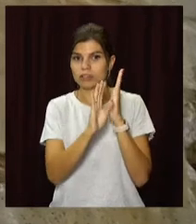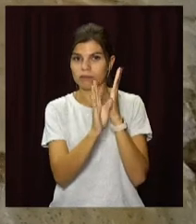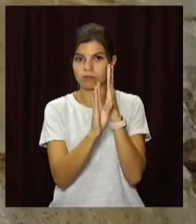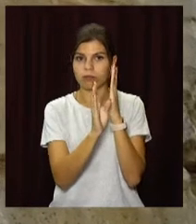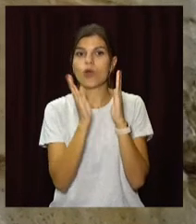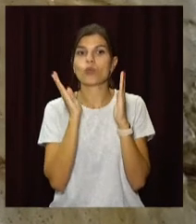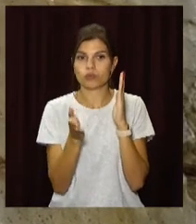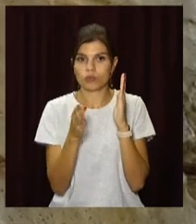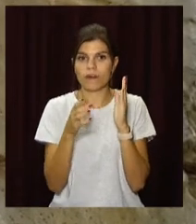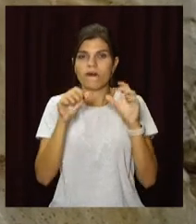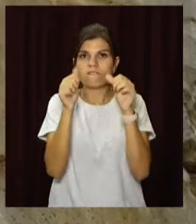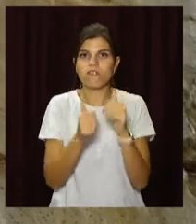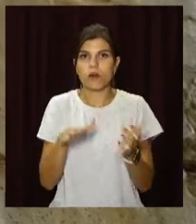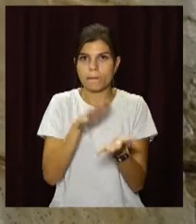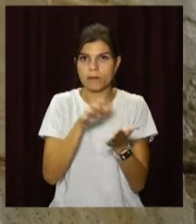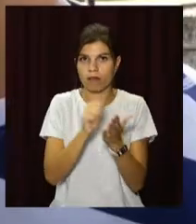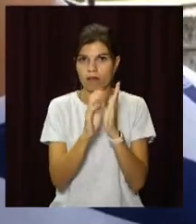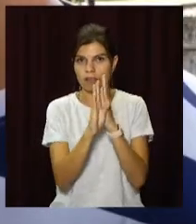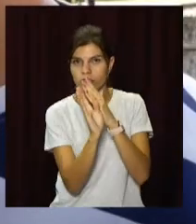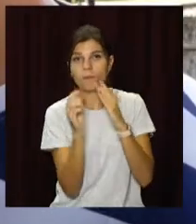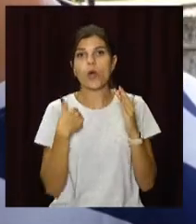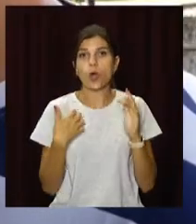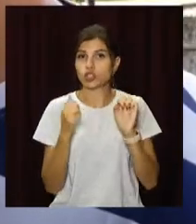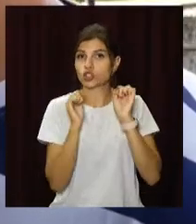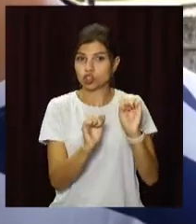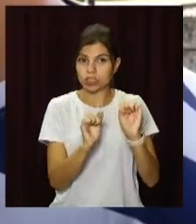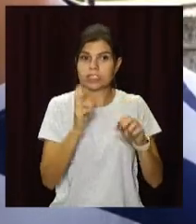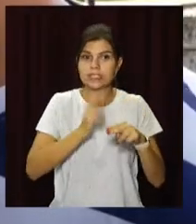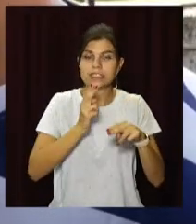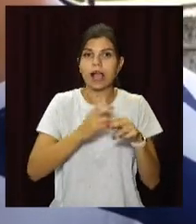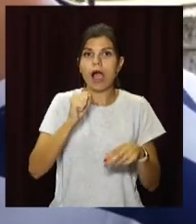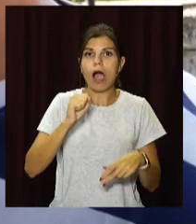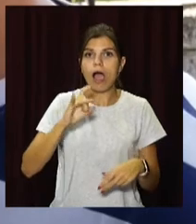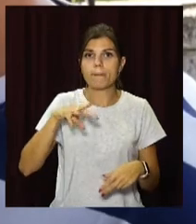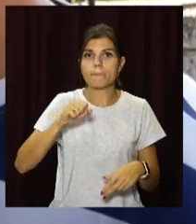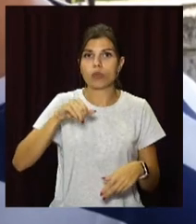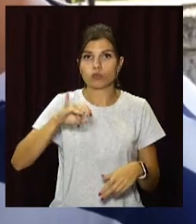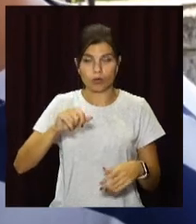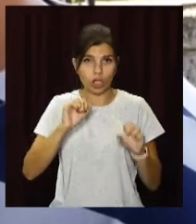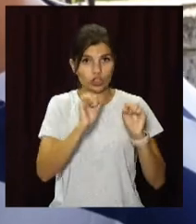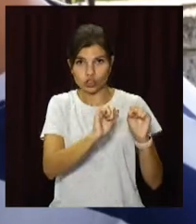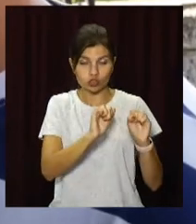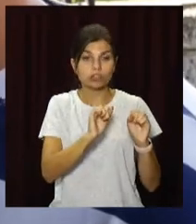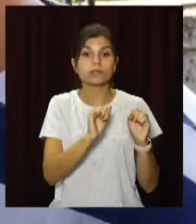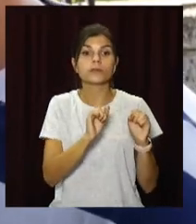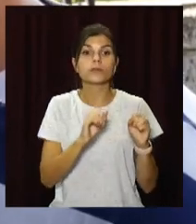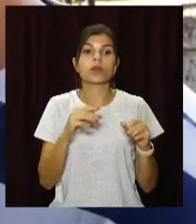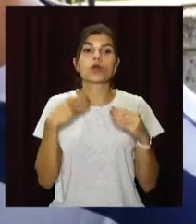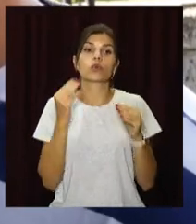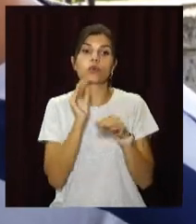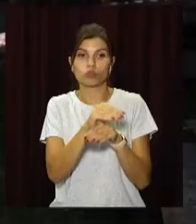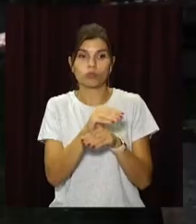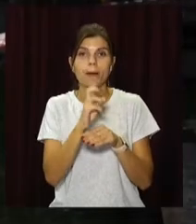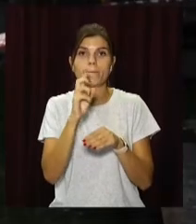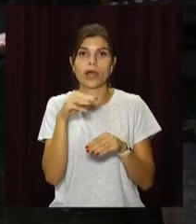буде деформуватися, ламатися. Хочемо захистити арматуру, нанести додаткові слої арматури і нанести більш мощний,